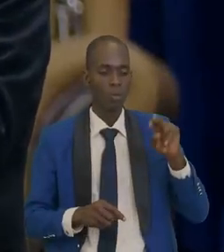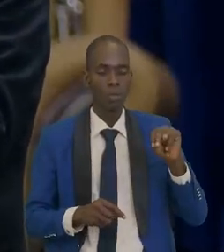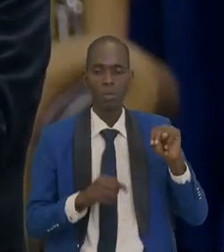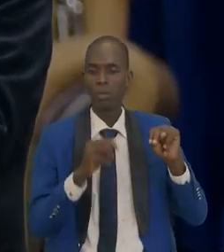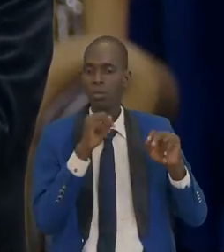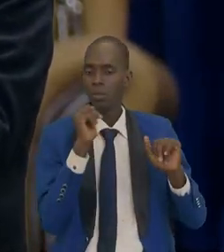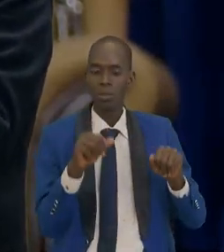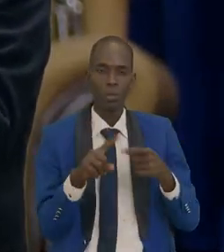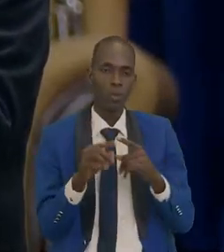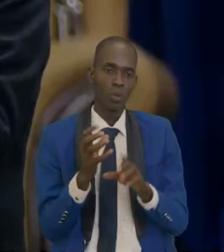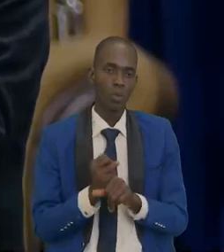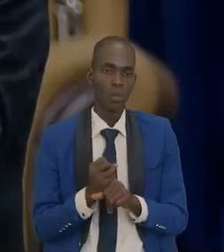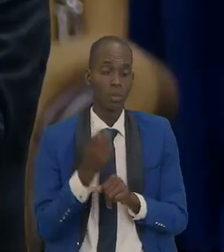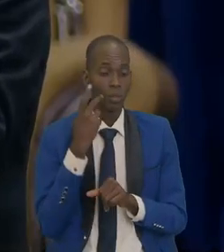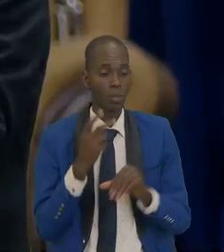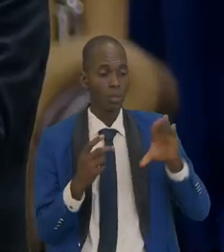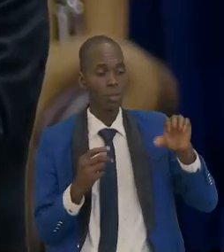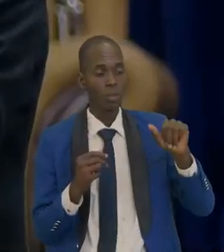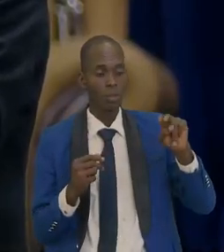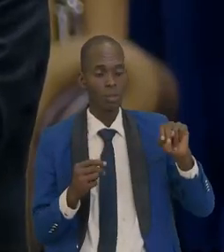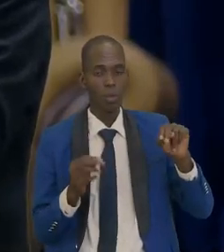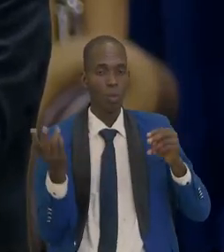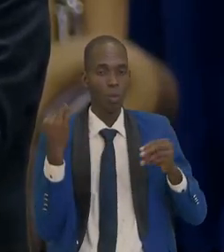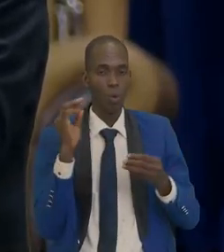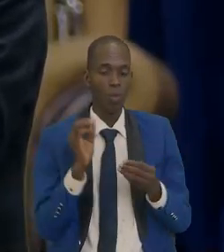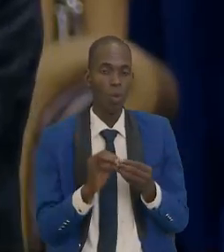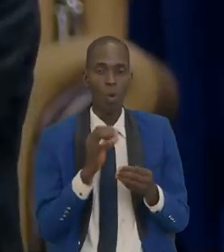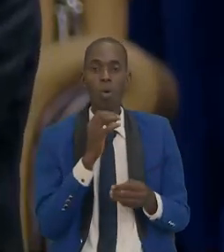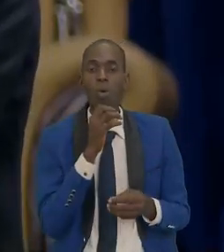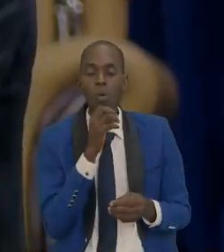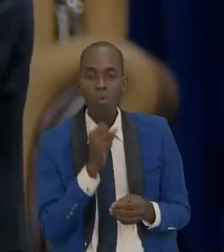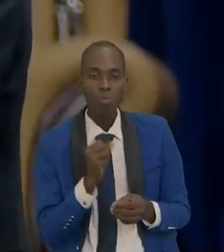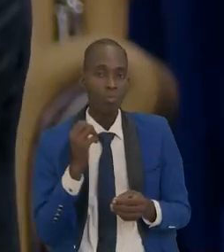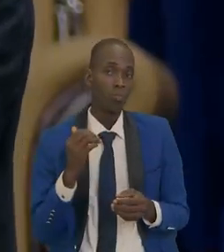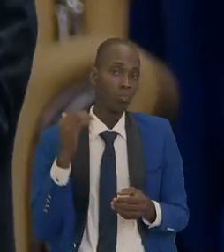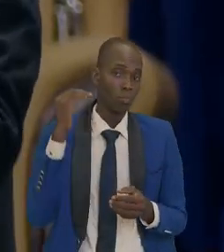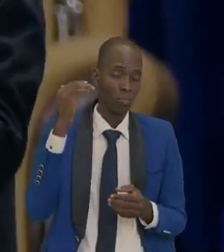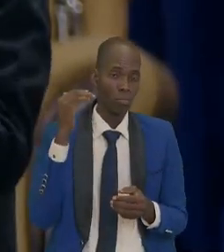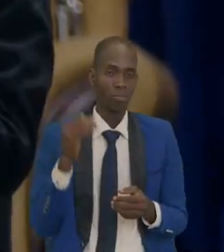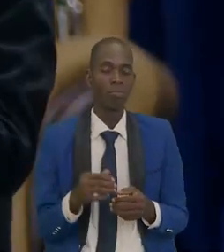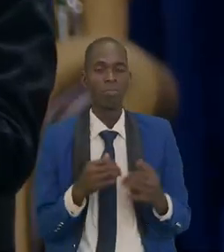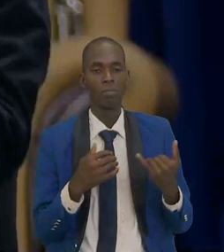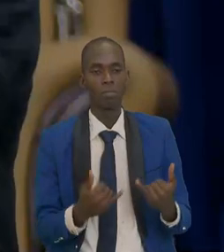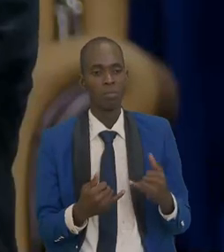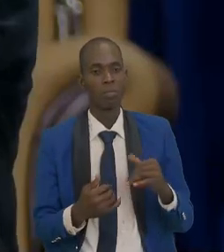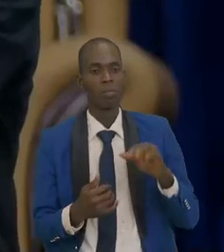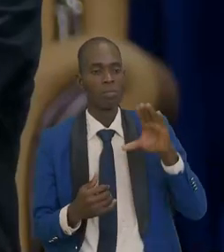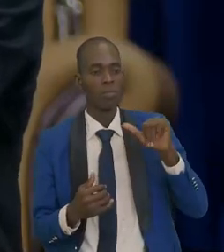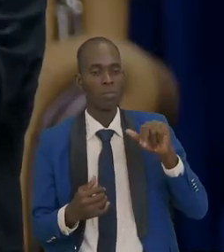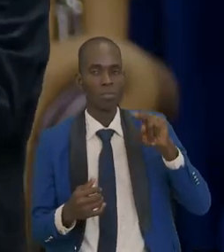Caïn était plus âgé. Caïn était intelligent. Caïn a même